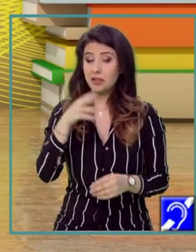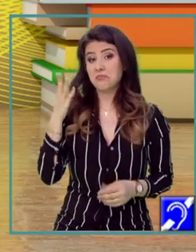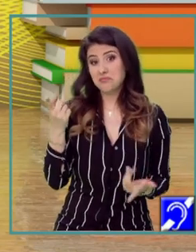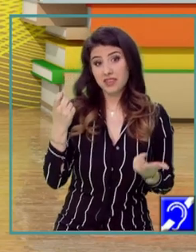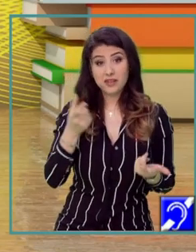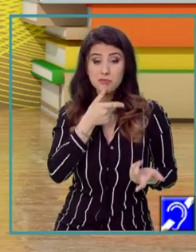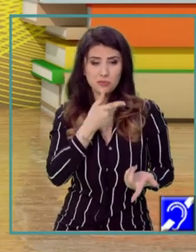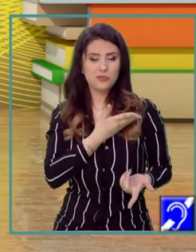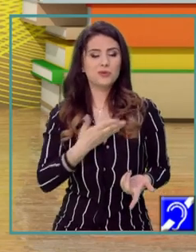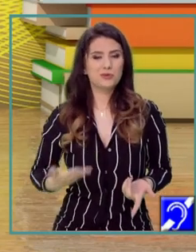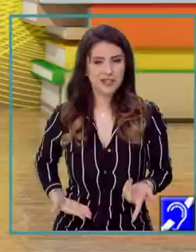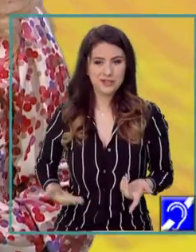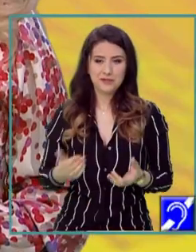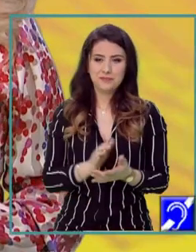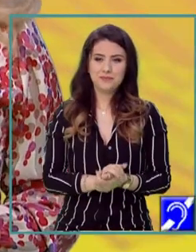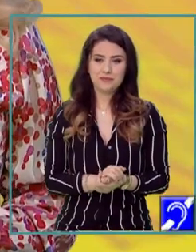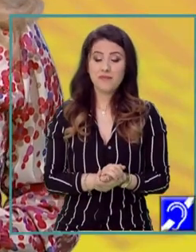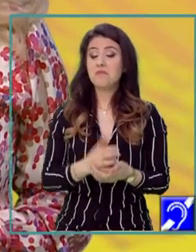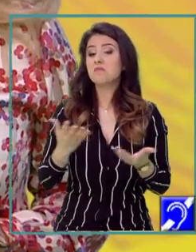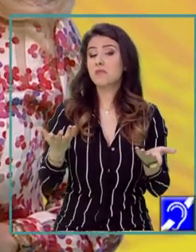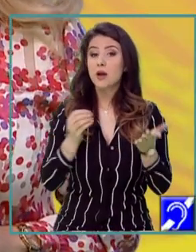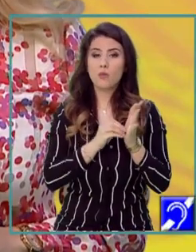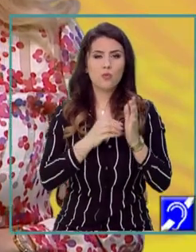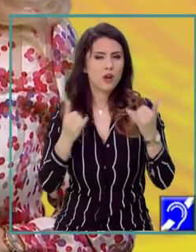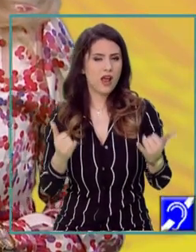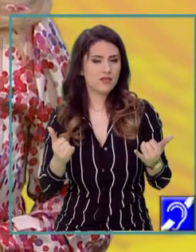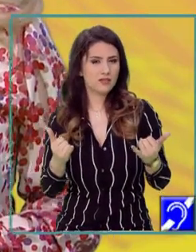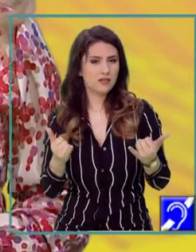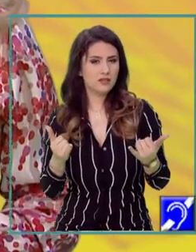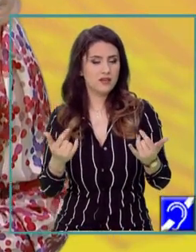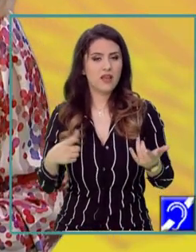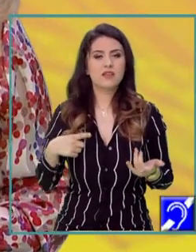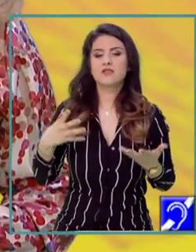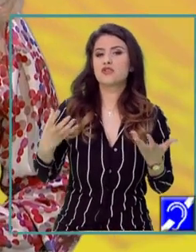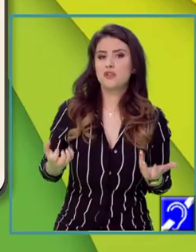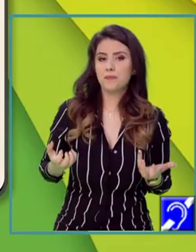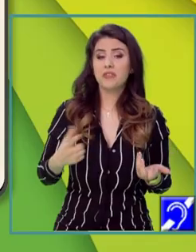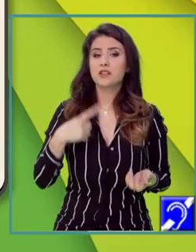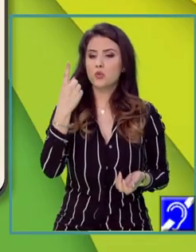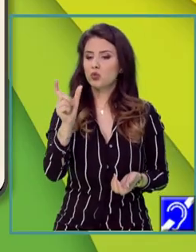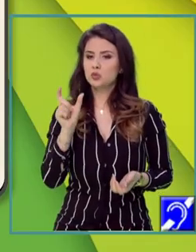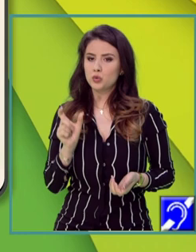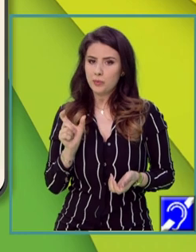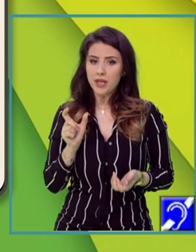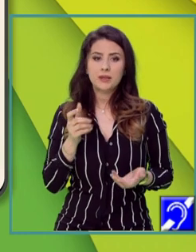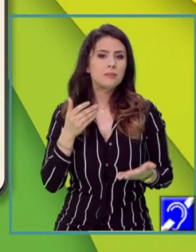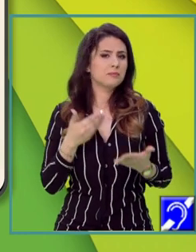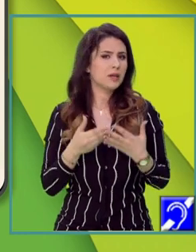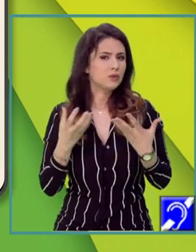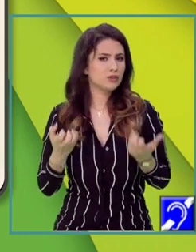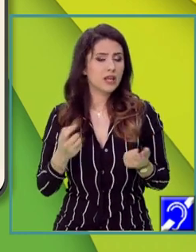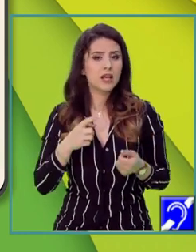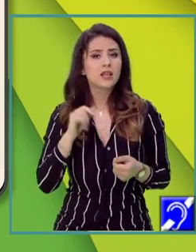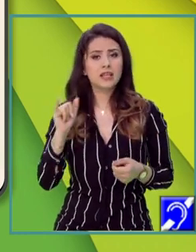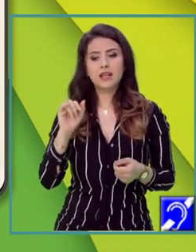din București propunerea mea de astăzi vizează un subiect de tip argumentativ din